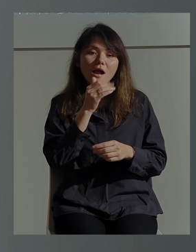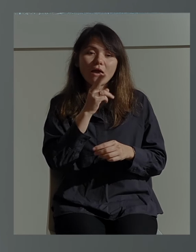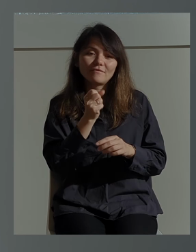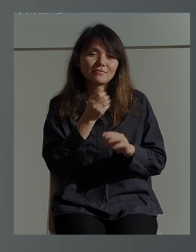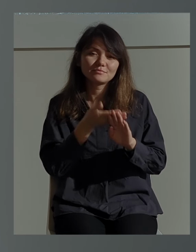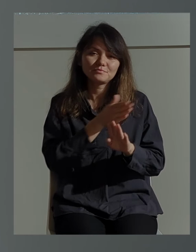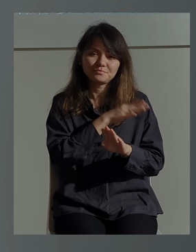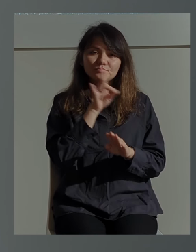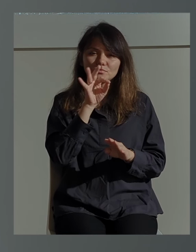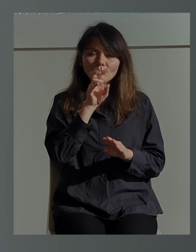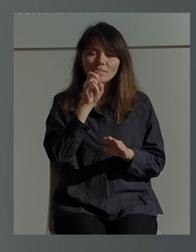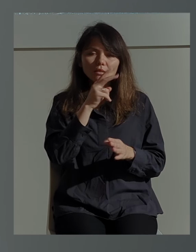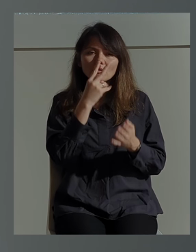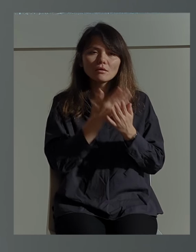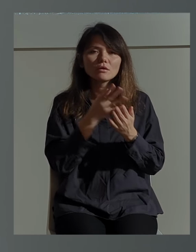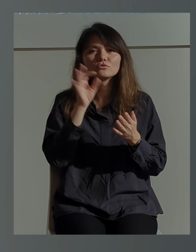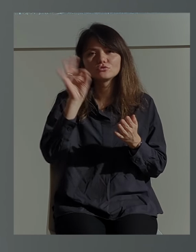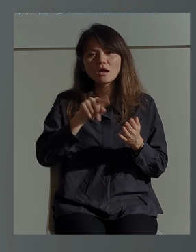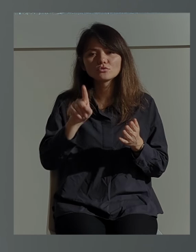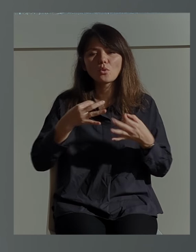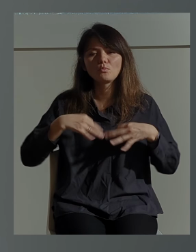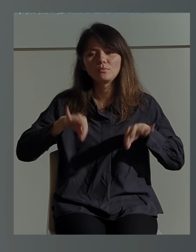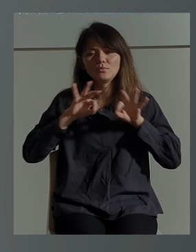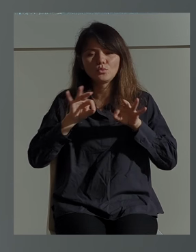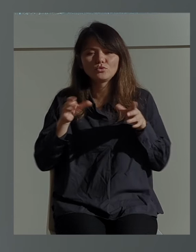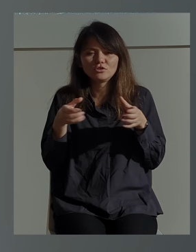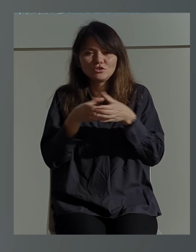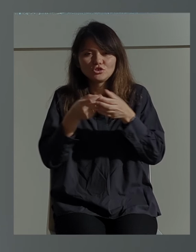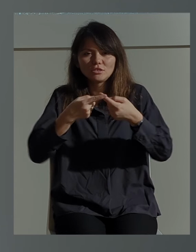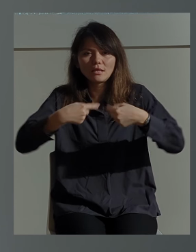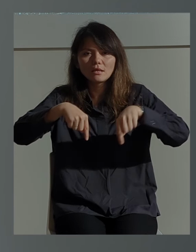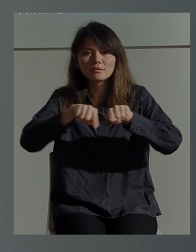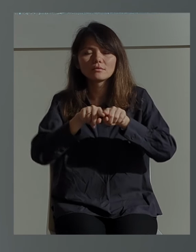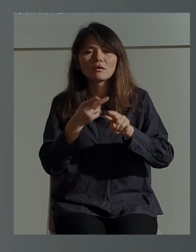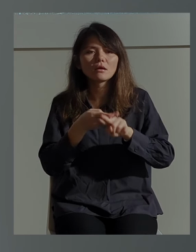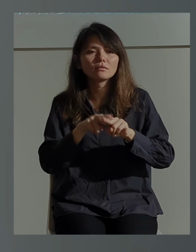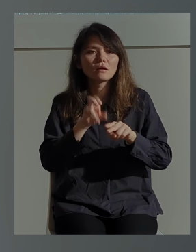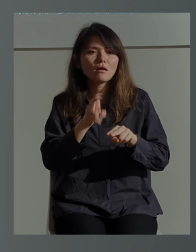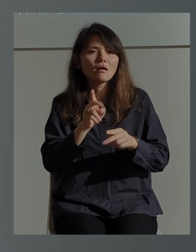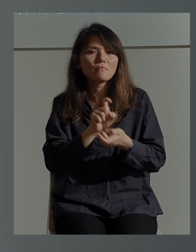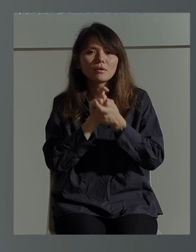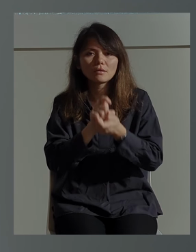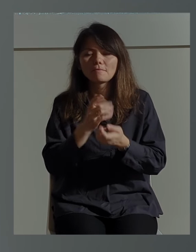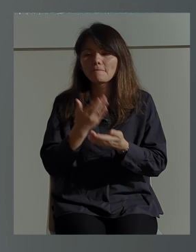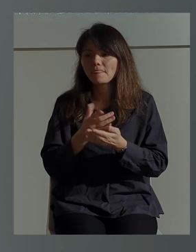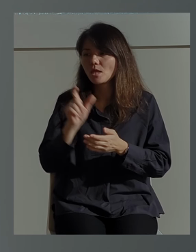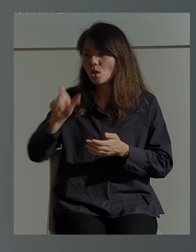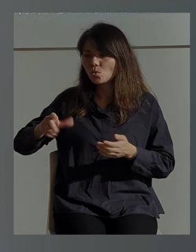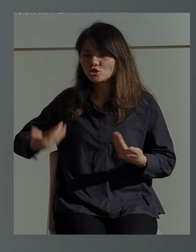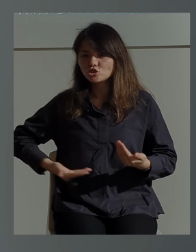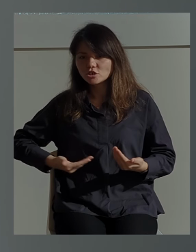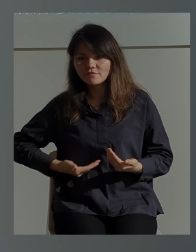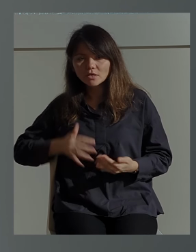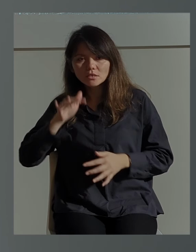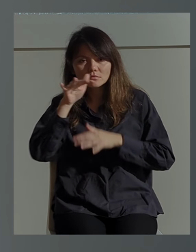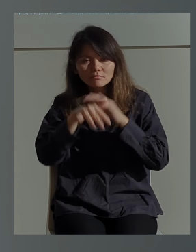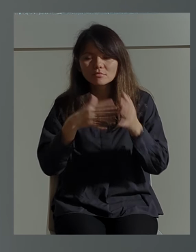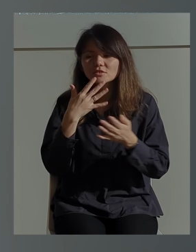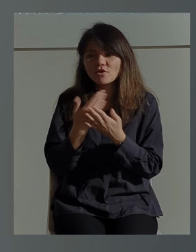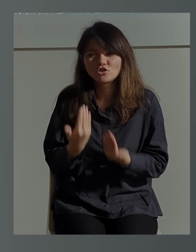подобные учреждения бюрократические учреждения но они были представлены как Арена борьбы то есть туда приходят Живые люди с живыми